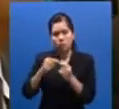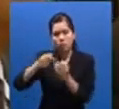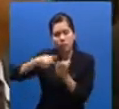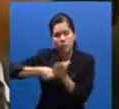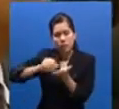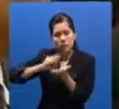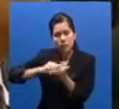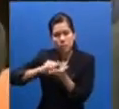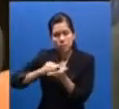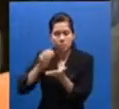ต้องมีการสูญเสีย